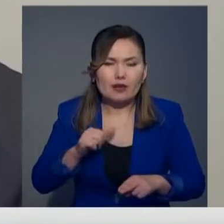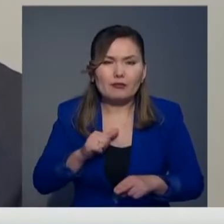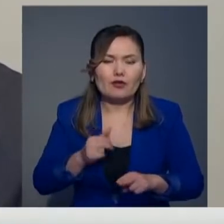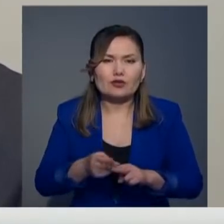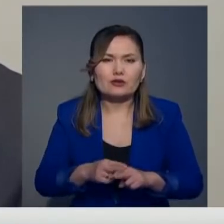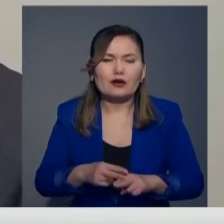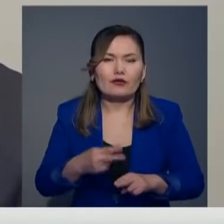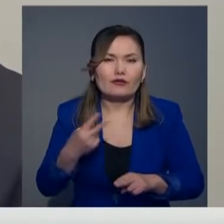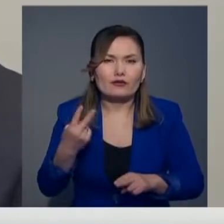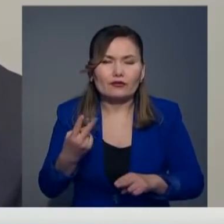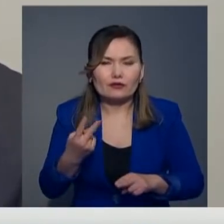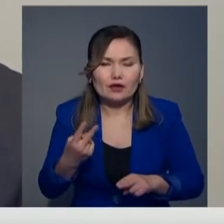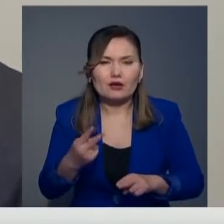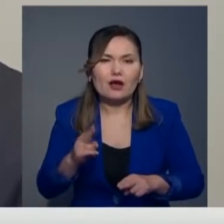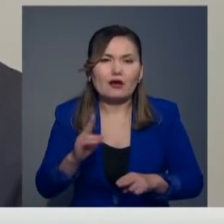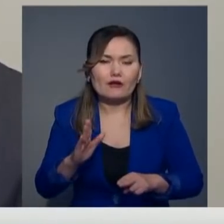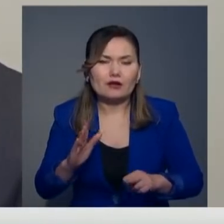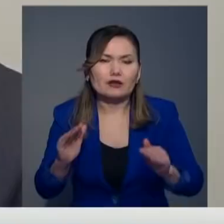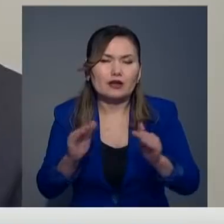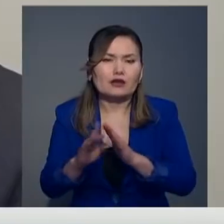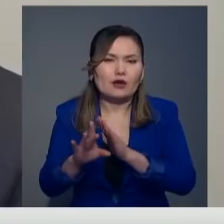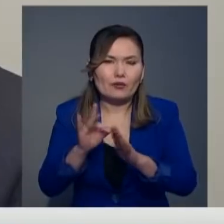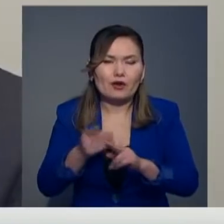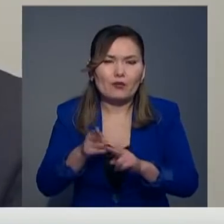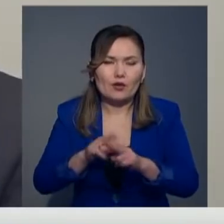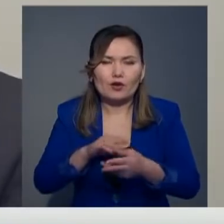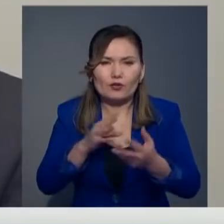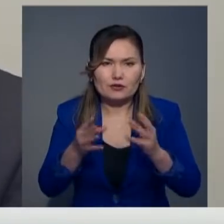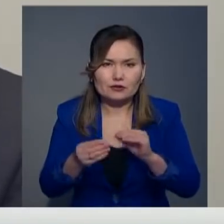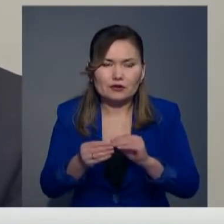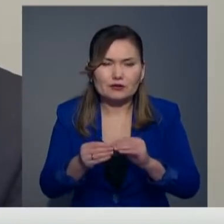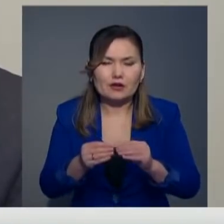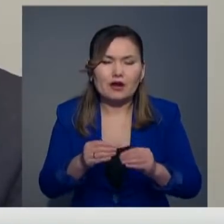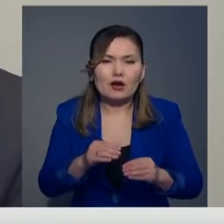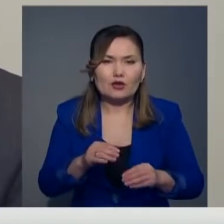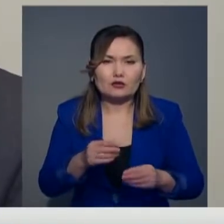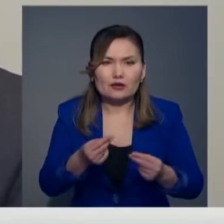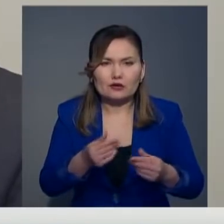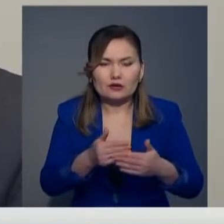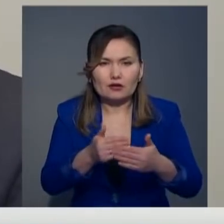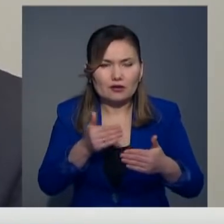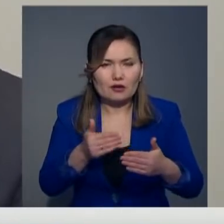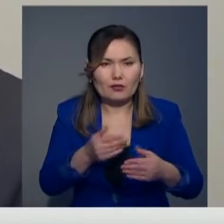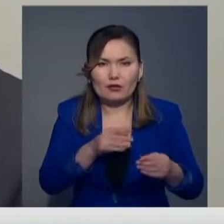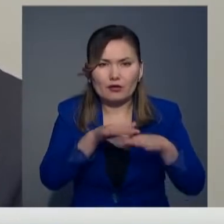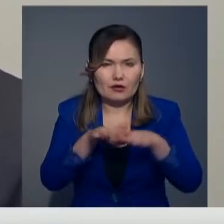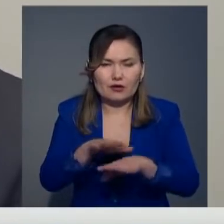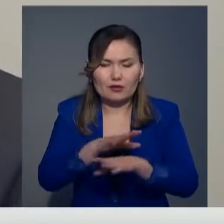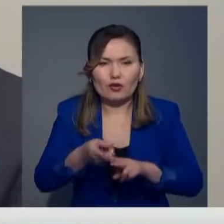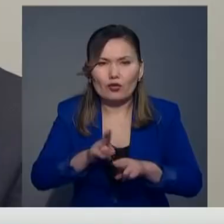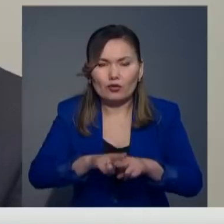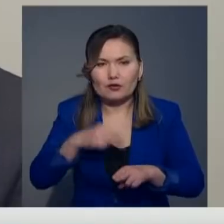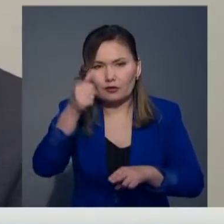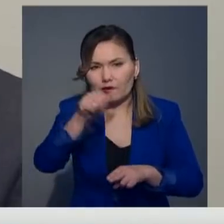өзінің жаңағы таңдауын жасағаннан кейін ол қаражатты алдын ала төлемді беруге мүмкіндік болған жоқ. Енді осы мәселе биылғы